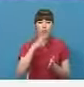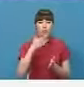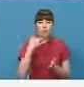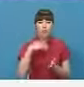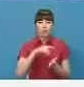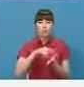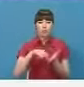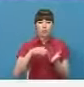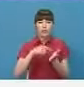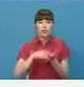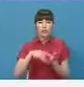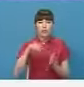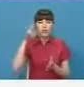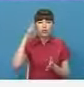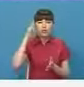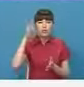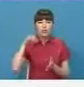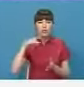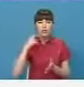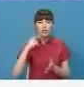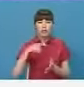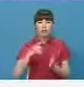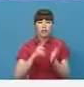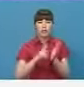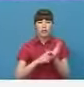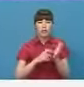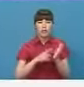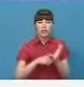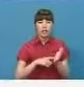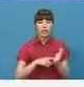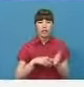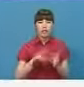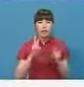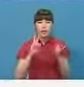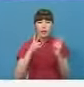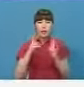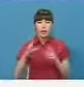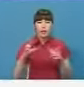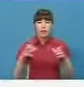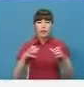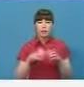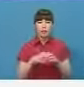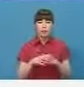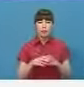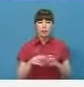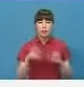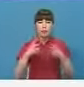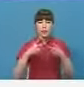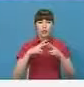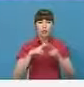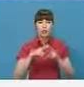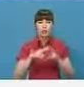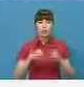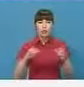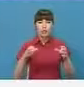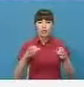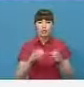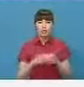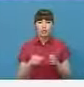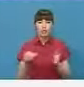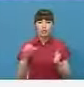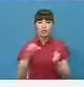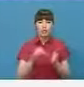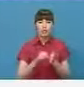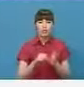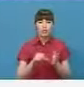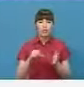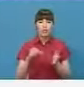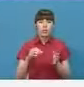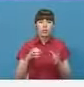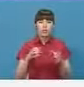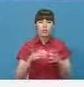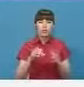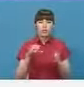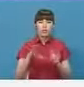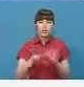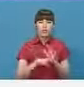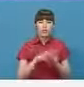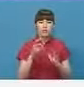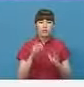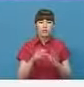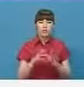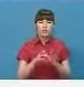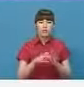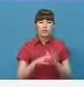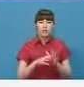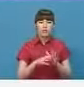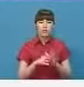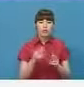және біздің Қазақстаннан Қарағандының Искорка би ансамблімен біздің Жұлдызға жол студиясы қатысты. Сол студиялардың ішіндегі